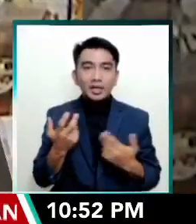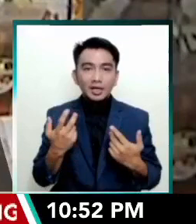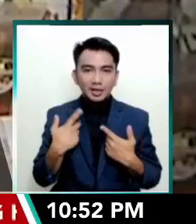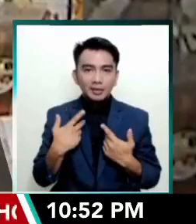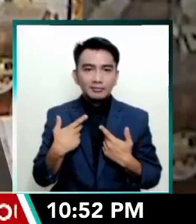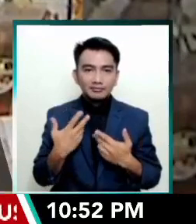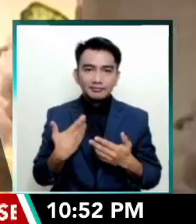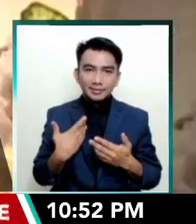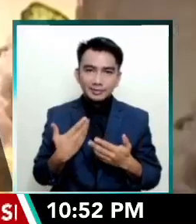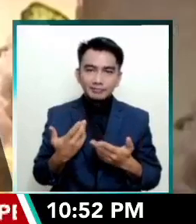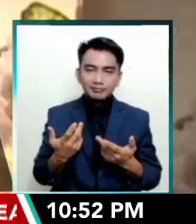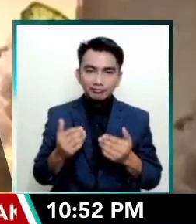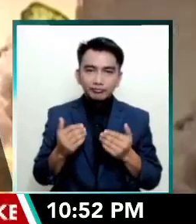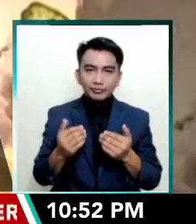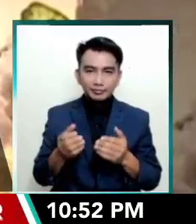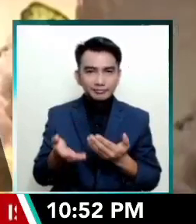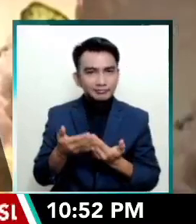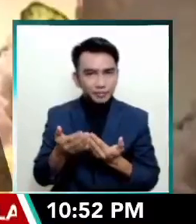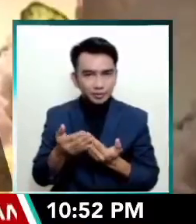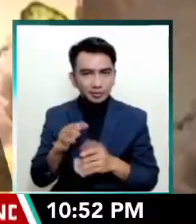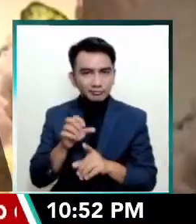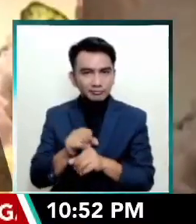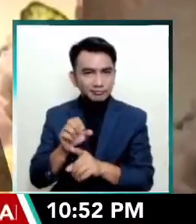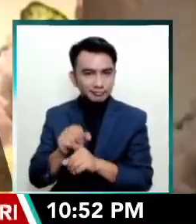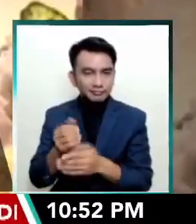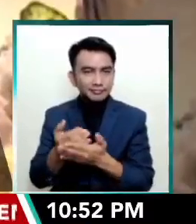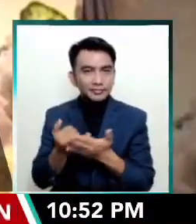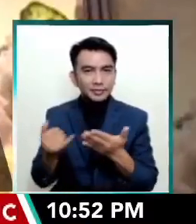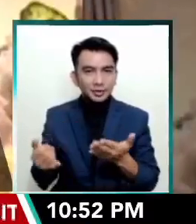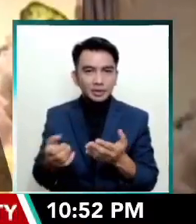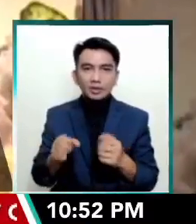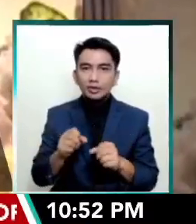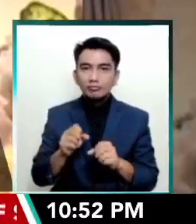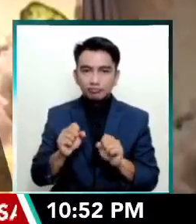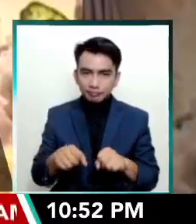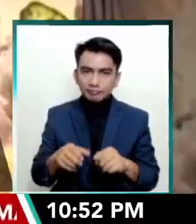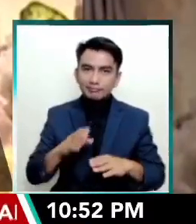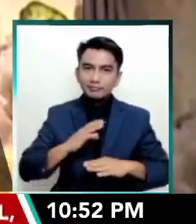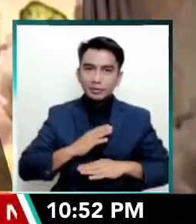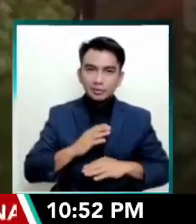kaya makakatipid ang mga maliliit na negosyanteng gustong sumubok nito.